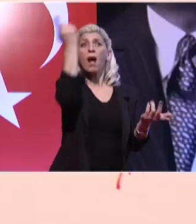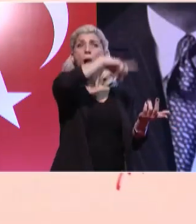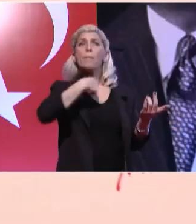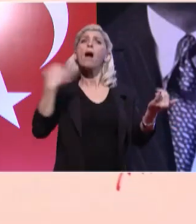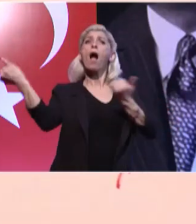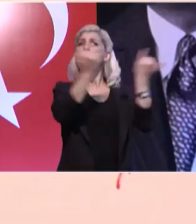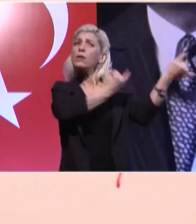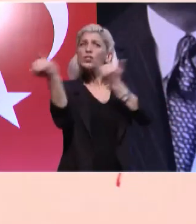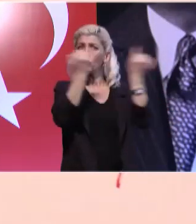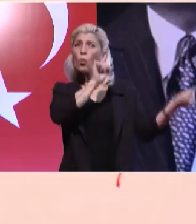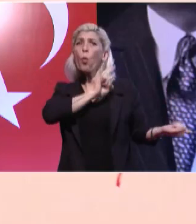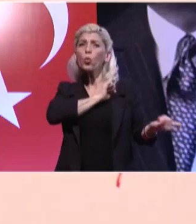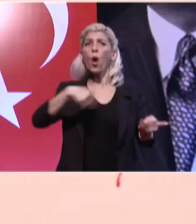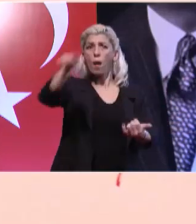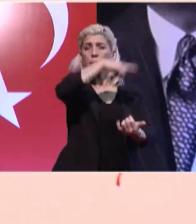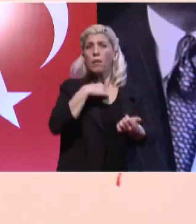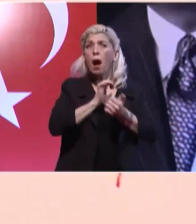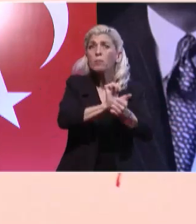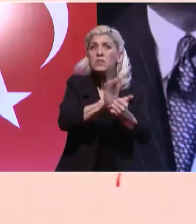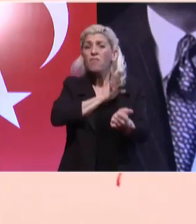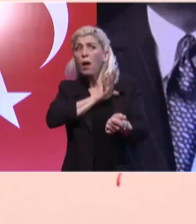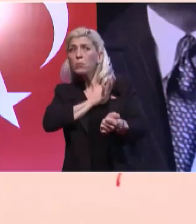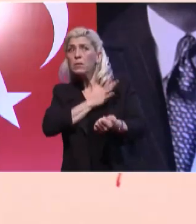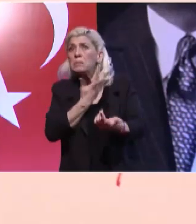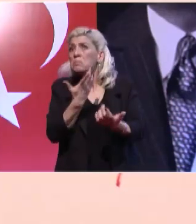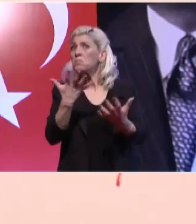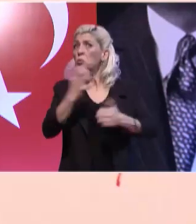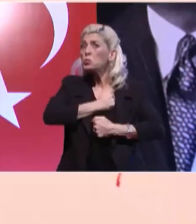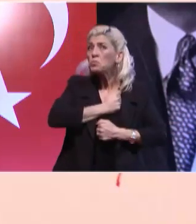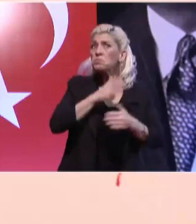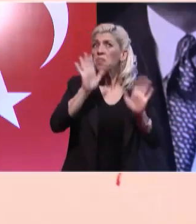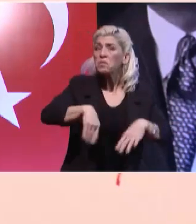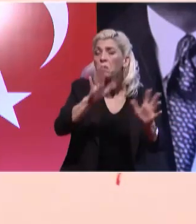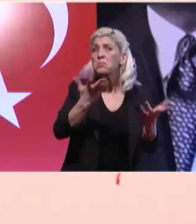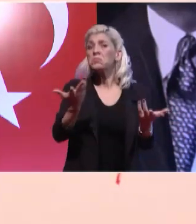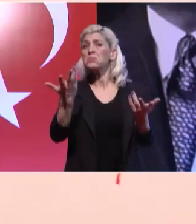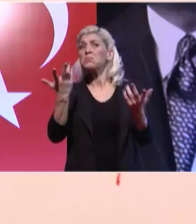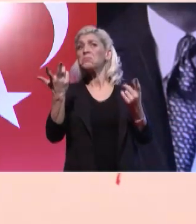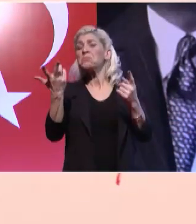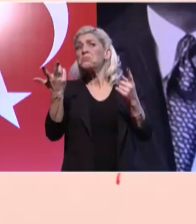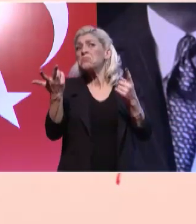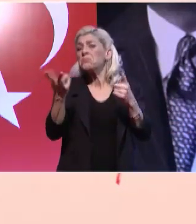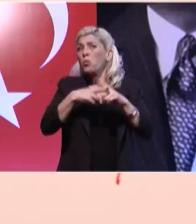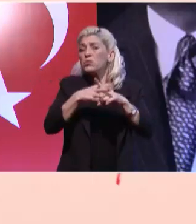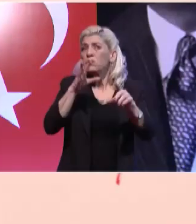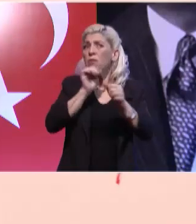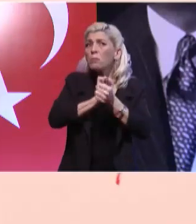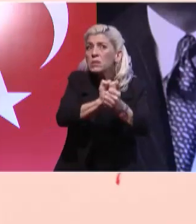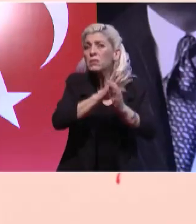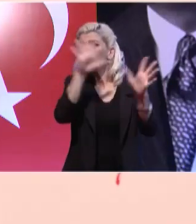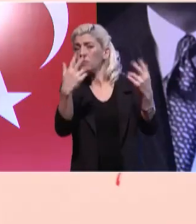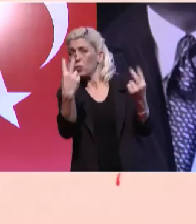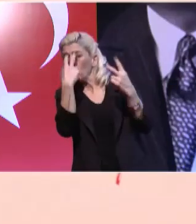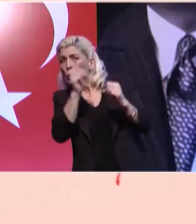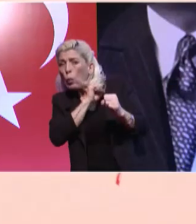Eleştirmekten korkan insanlar var. Hapse atılır mıyım diye, tutuklanır mıyım diye, gözaltına alınır mıyım diye. Biz bunları